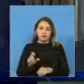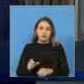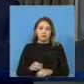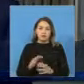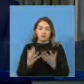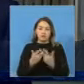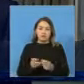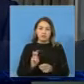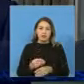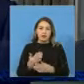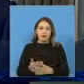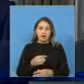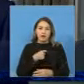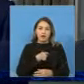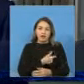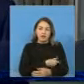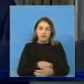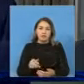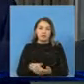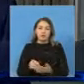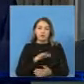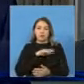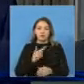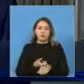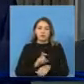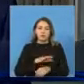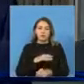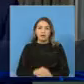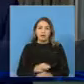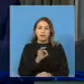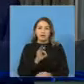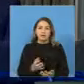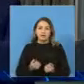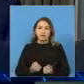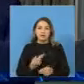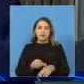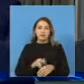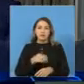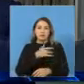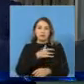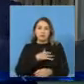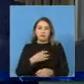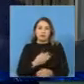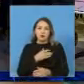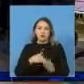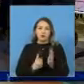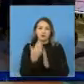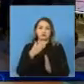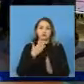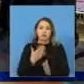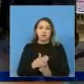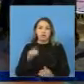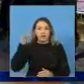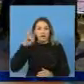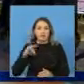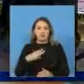санына келетін болсақ, бұл жүрек қан тамырлар патологиясы бұлардың ішінде өте көп пайызын алады. Сондықтан кардиолог мамандарға деген сұраныс өте жоғары. Қазақстан